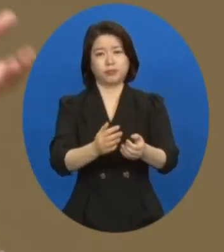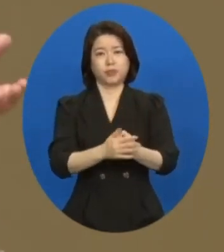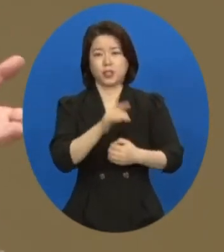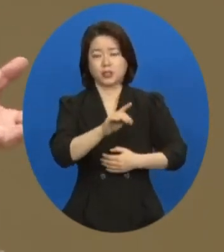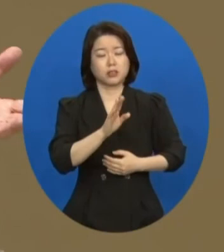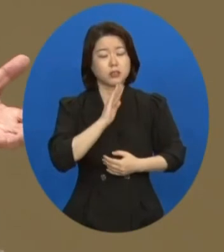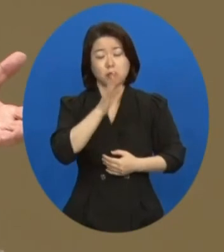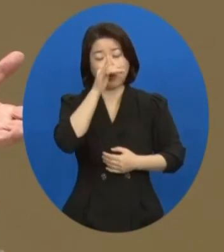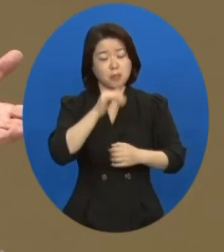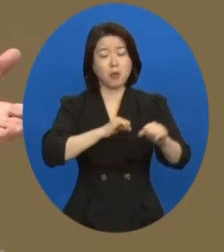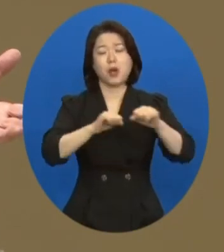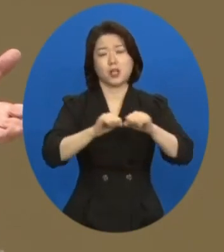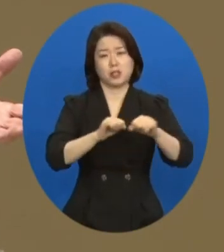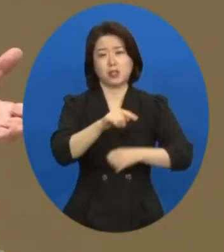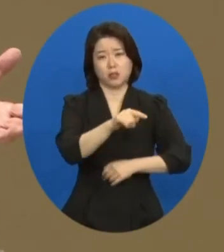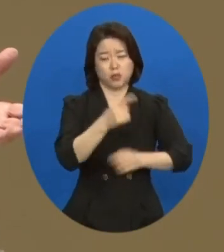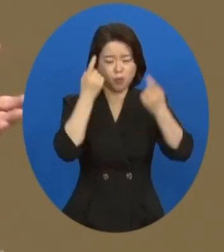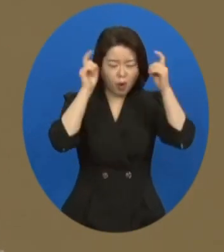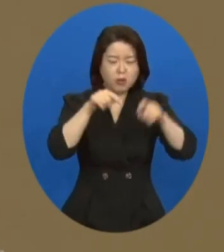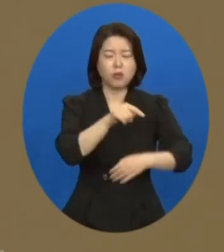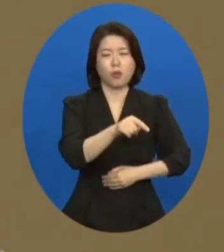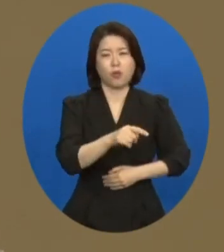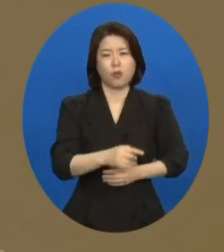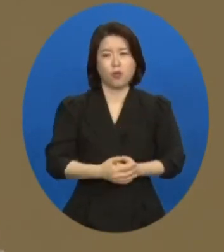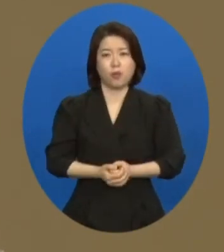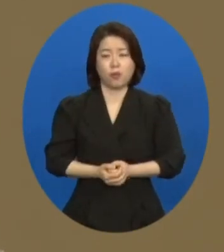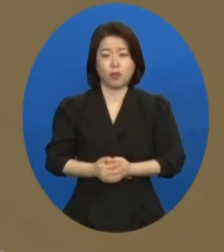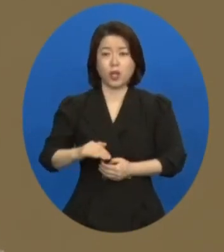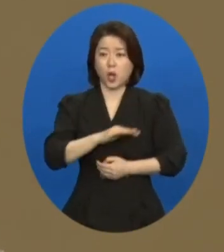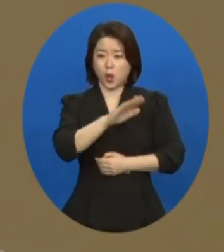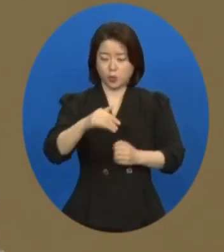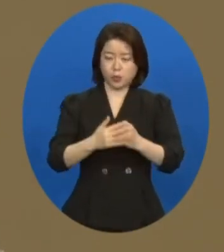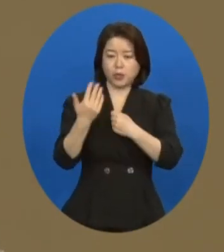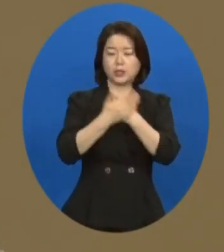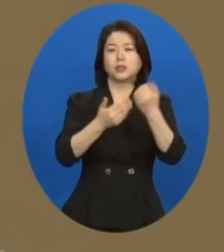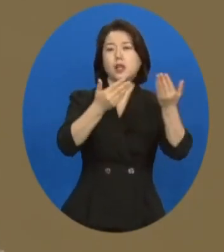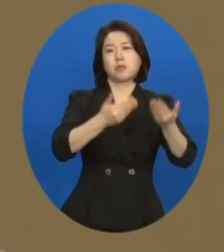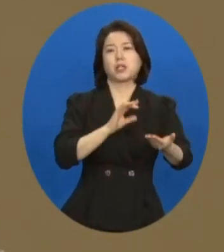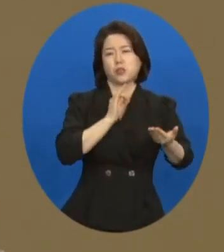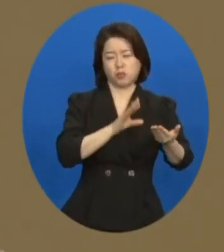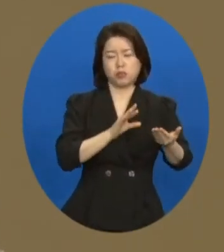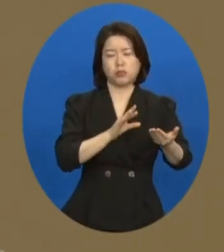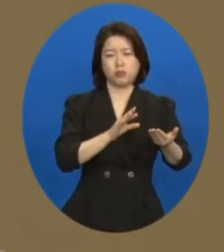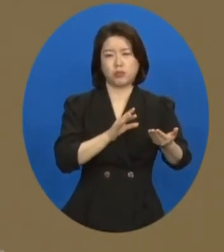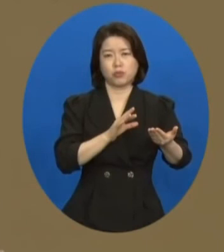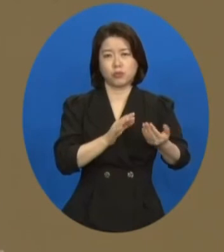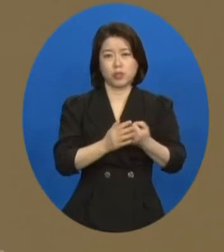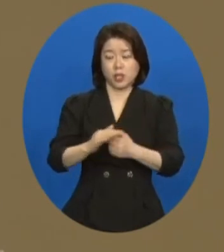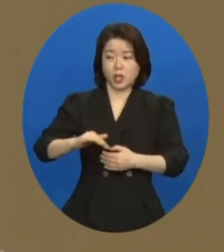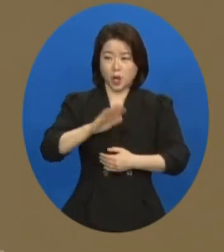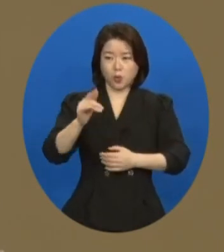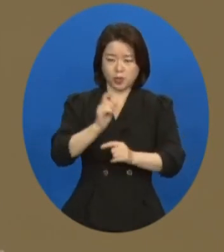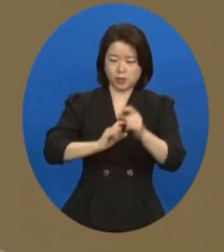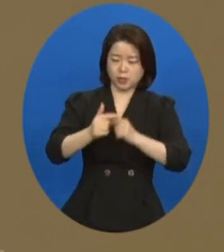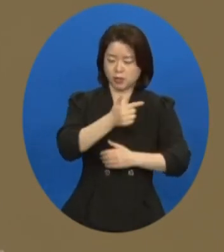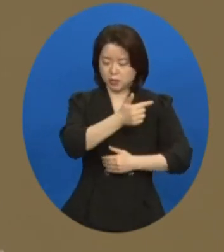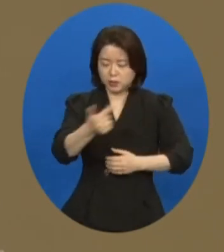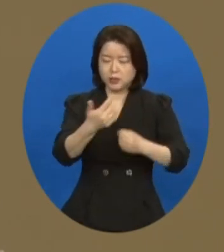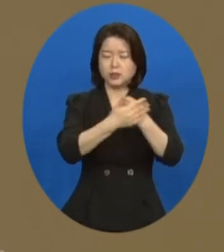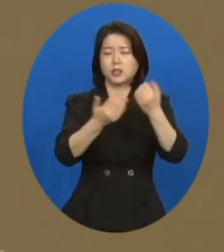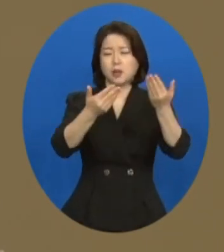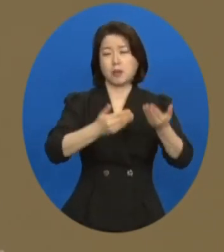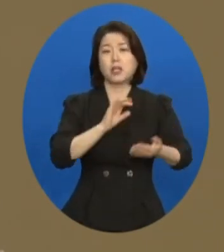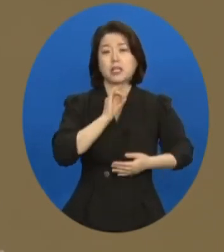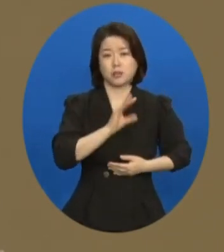정말 바보같은 일이예요 우리도 은혜 받은 것 뿐이에요 우리는 더 큰 은혜를 받았을